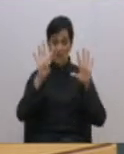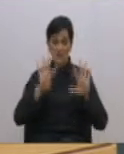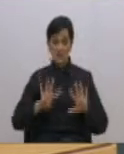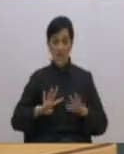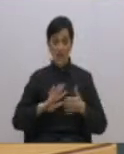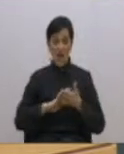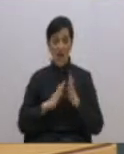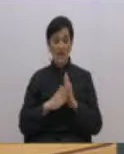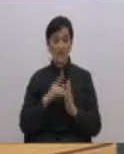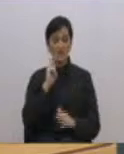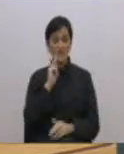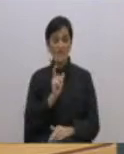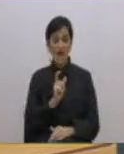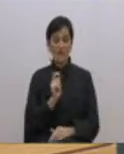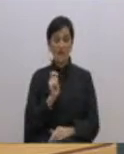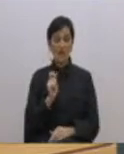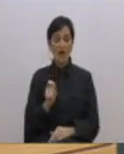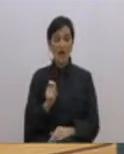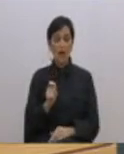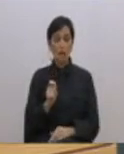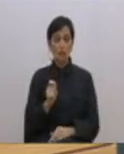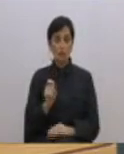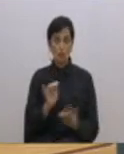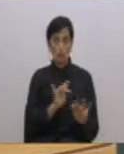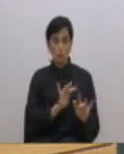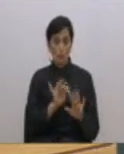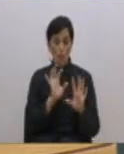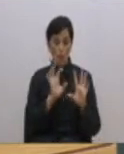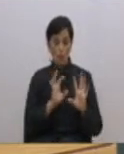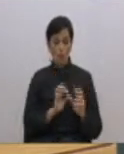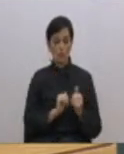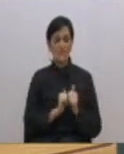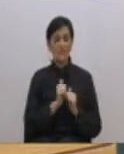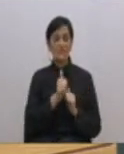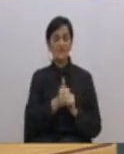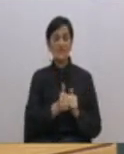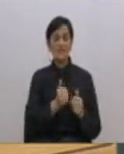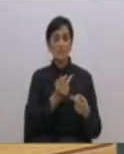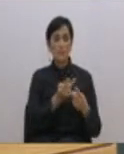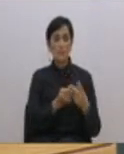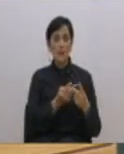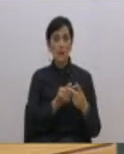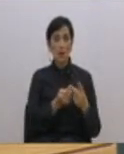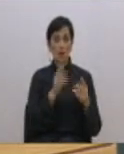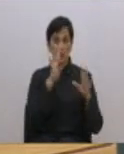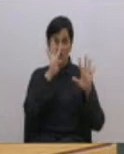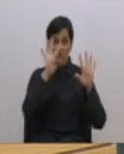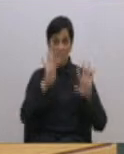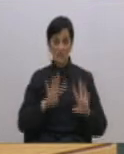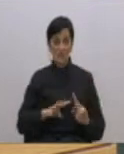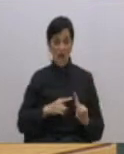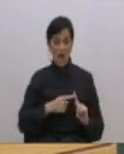რომელიც განსაზღვრული არის მოქმედი კანონმდებლობის წინასწარი პატიმრობისთვის და ცხრათვის